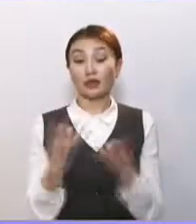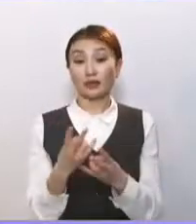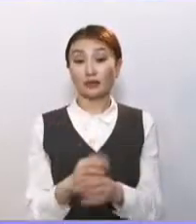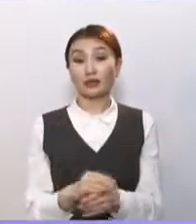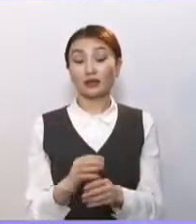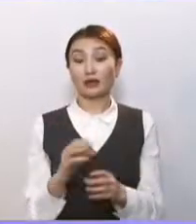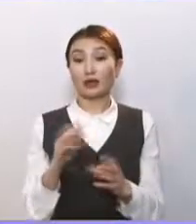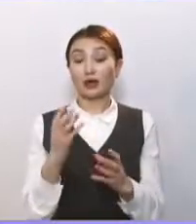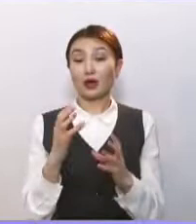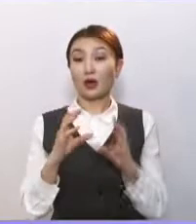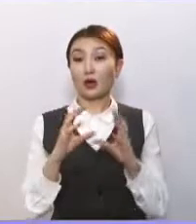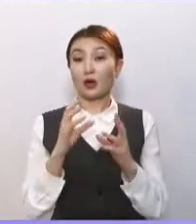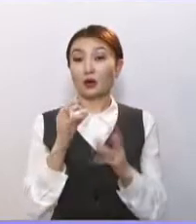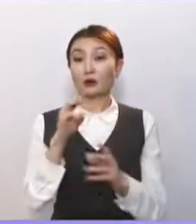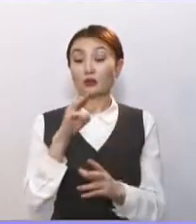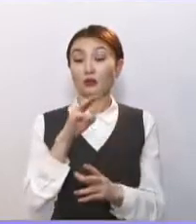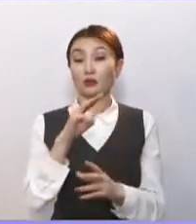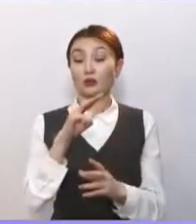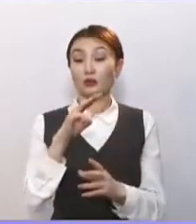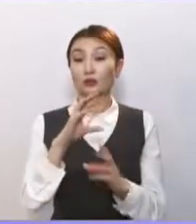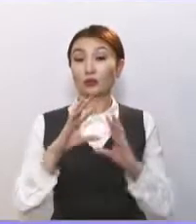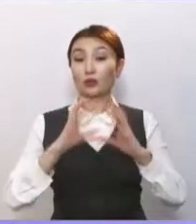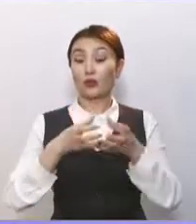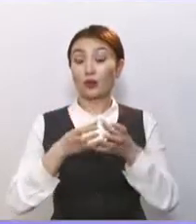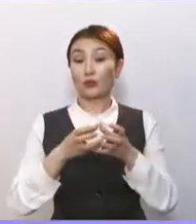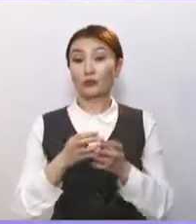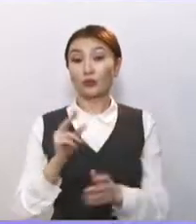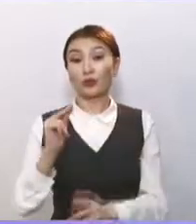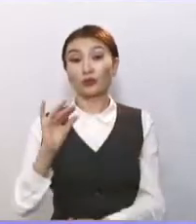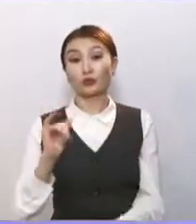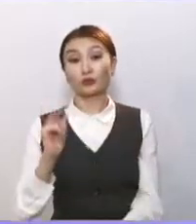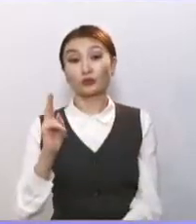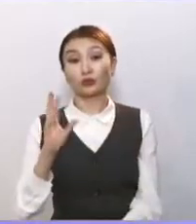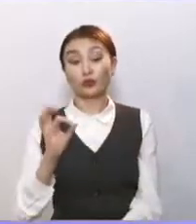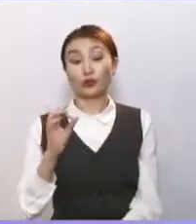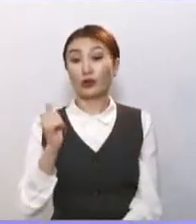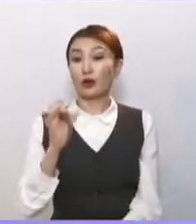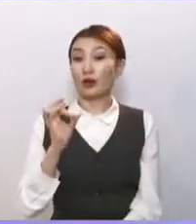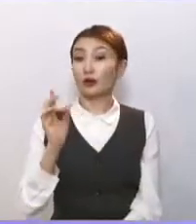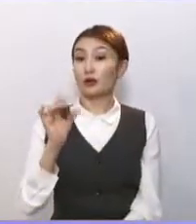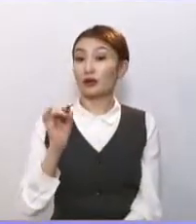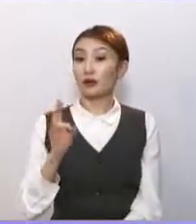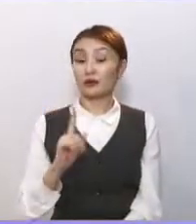Топ, аркан же чүкөбү? Ойлонгула.